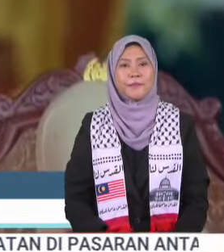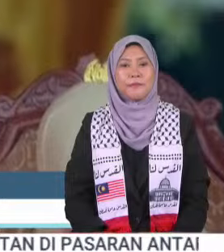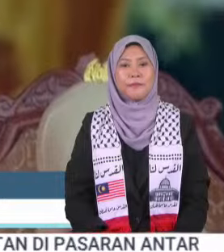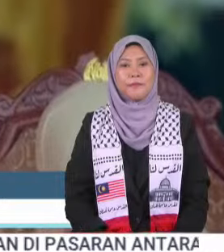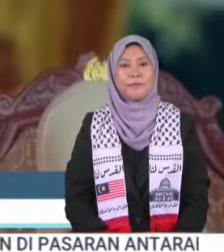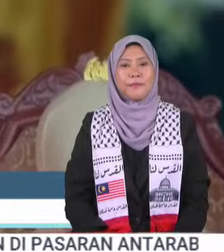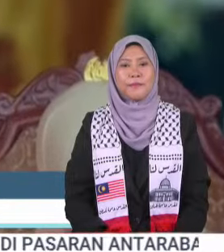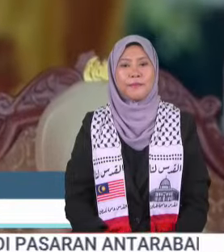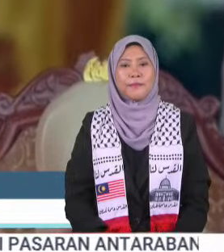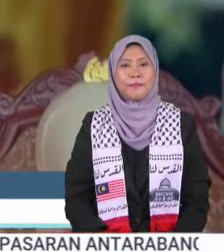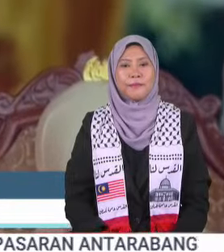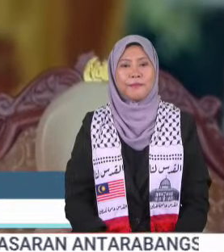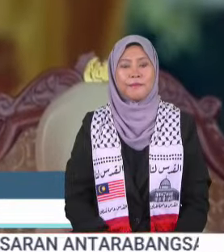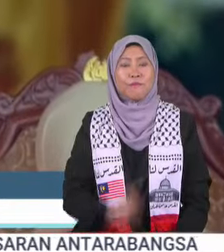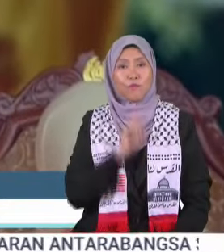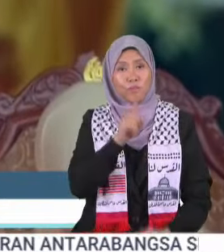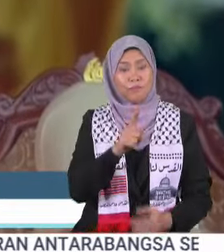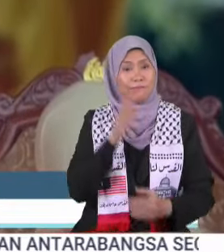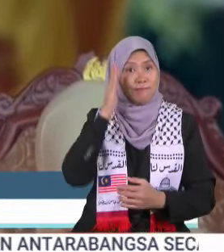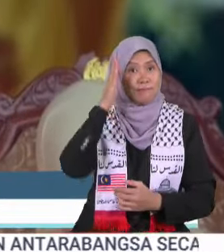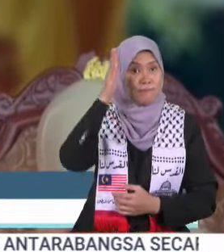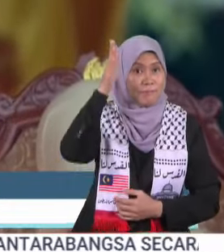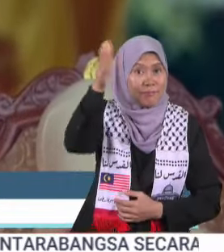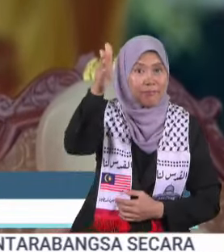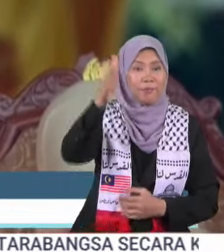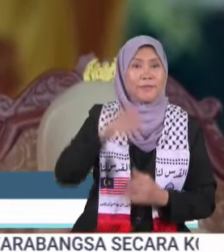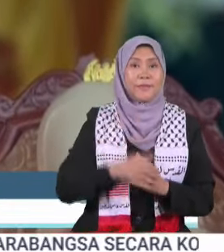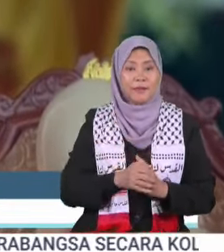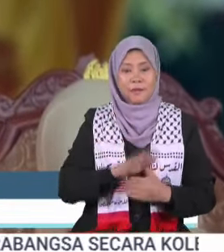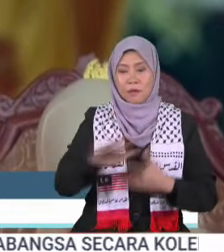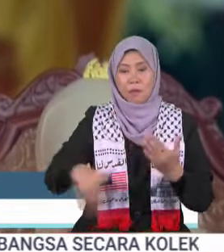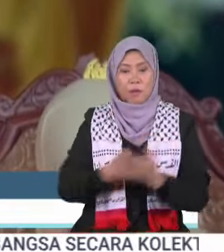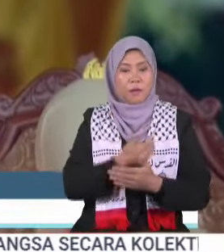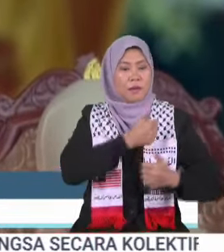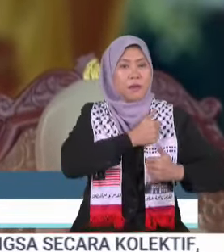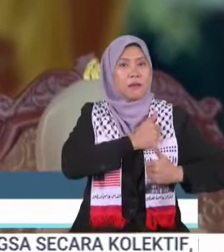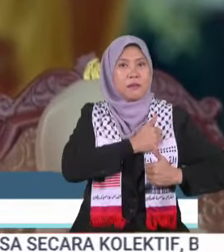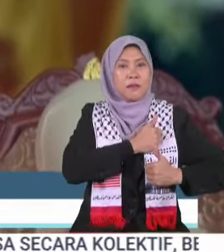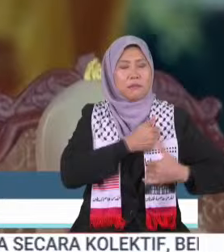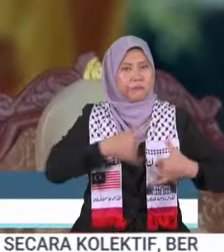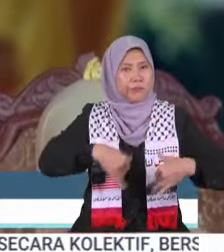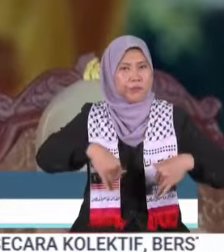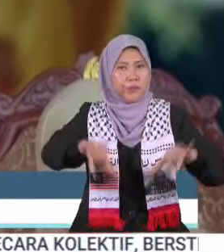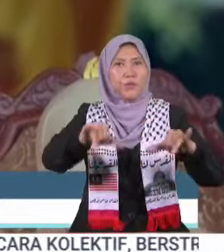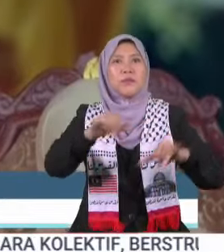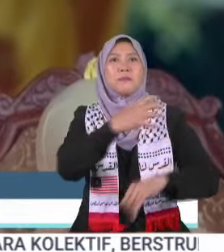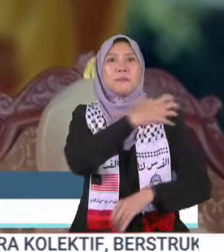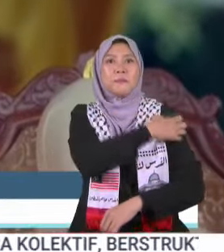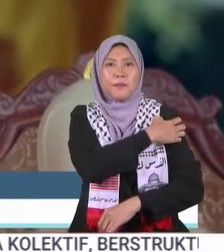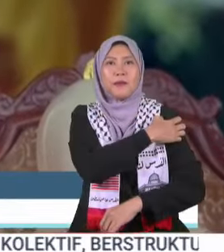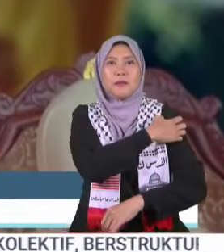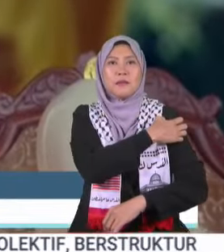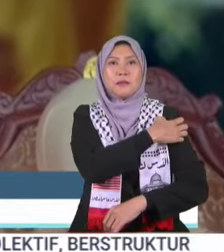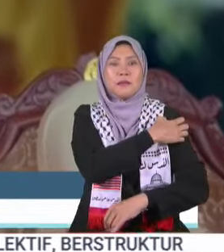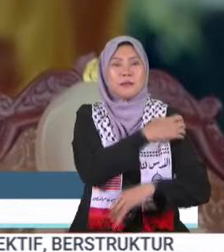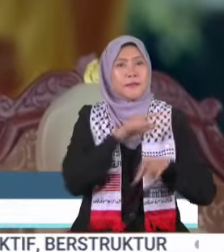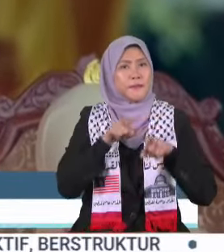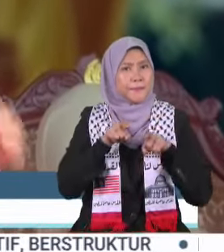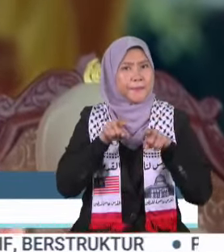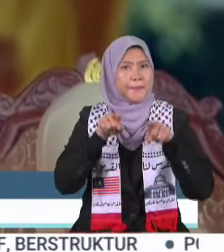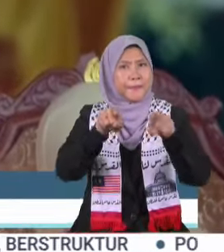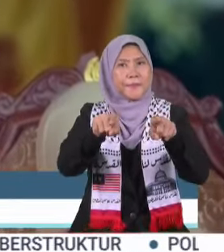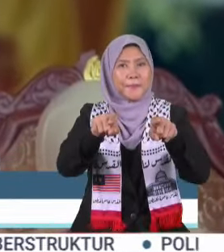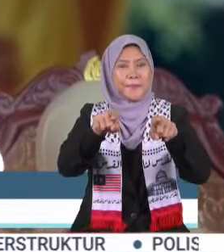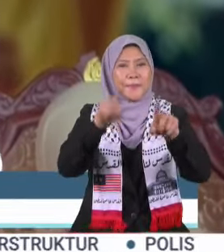ATM melangkah ke hadapan angkatan tentera Malaysia hendaklah terus diperkasa agar ianya sejajar dengan